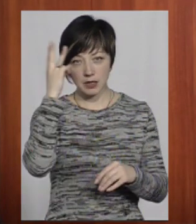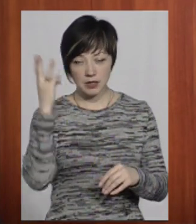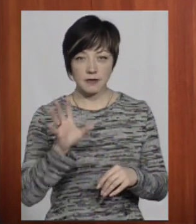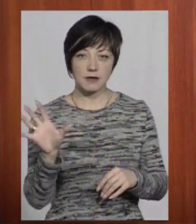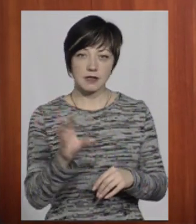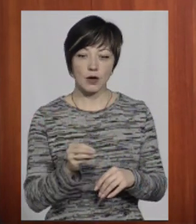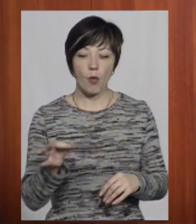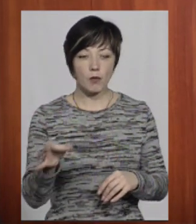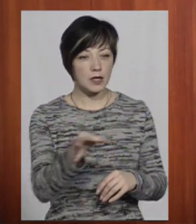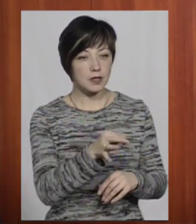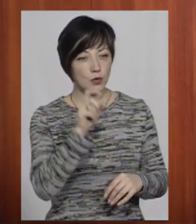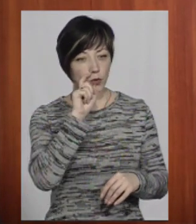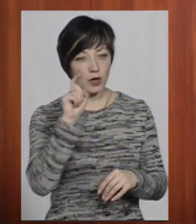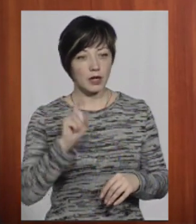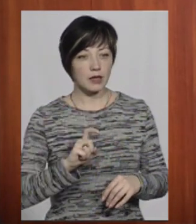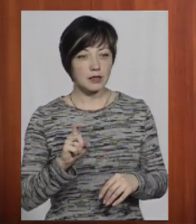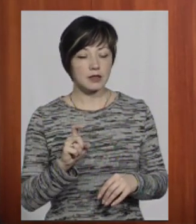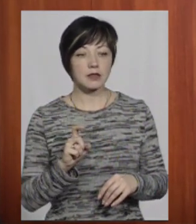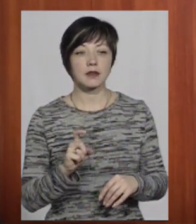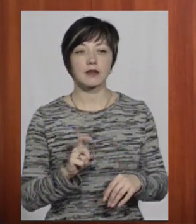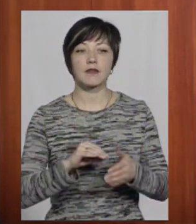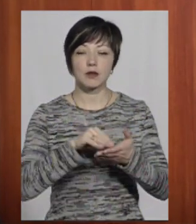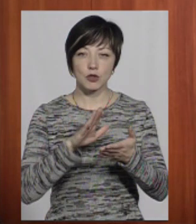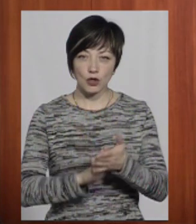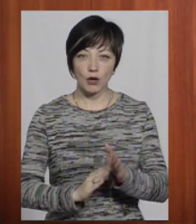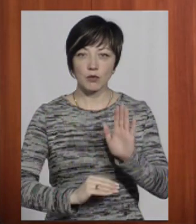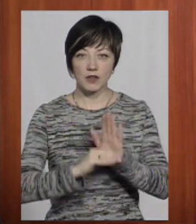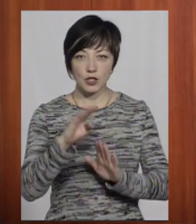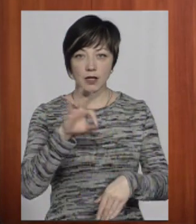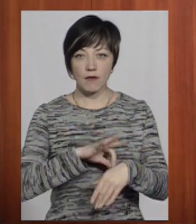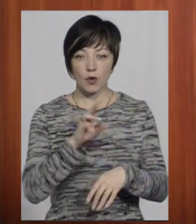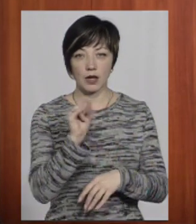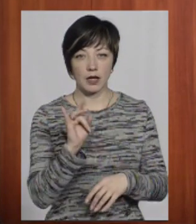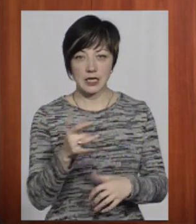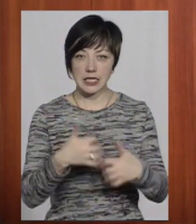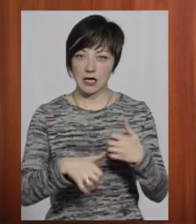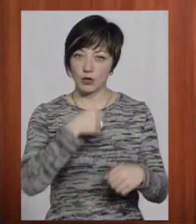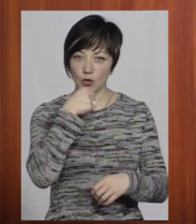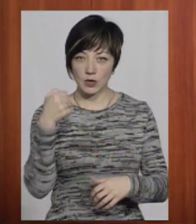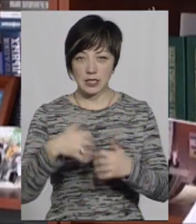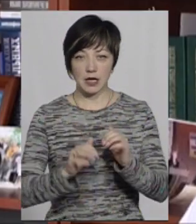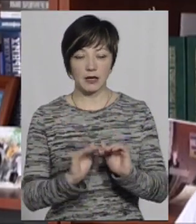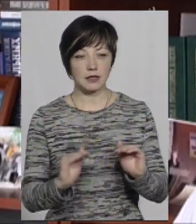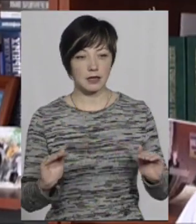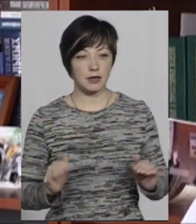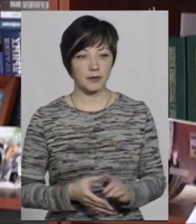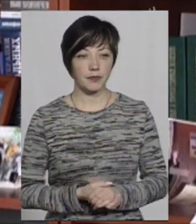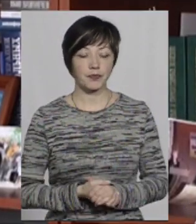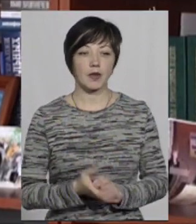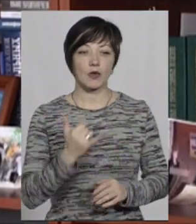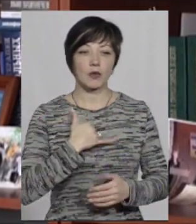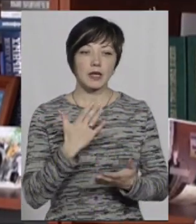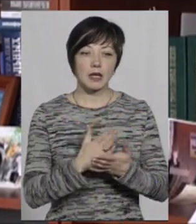практично всі області України відмічають підвищення захворюваності на кір серед дорослих і серед дітей. У мене є інформація,